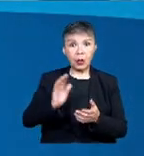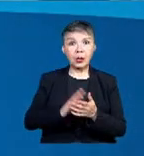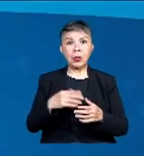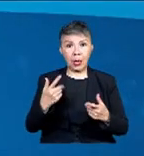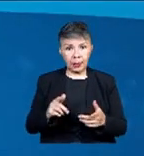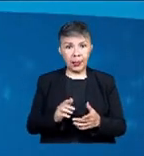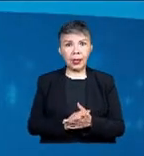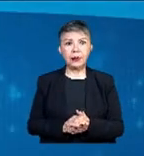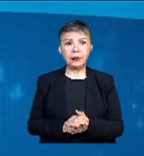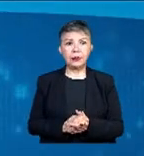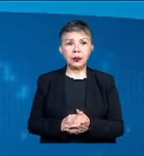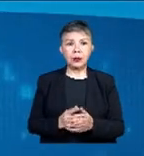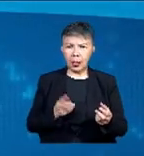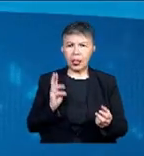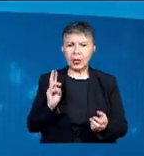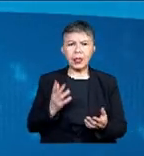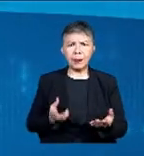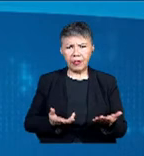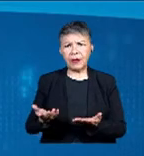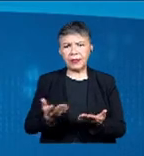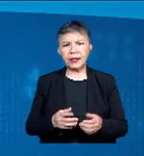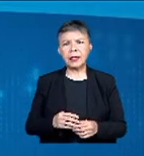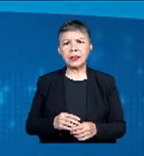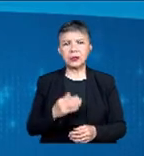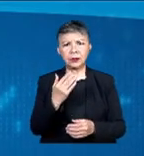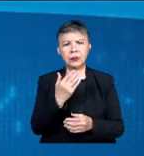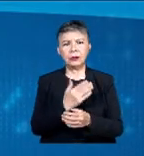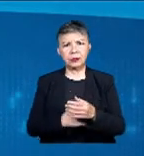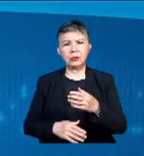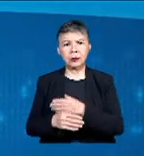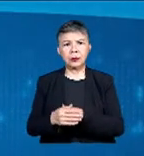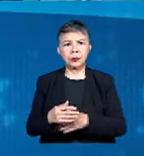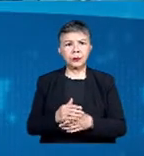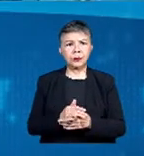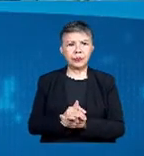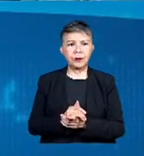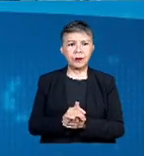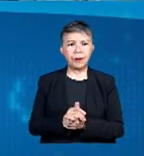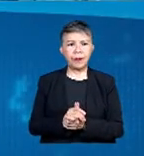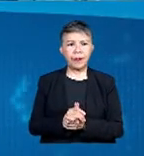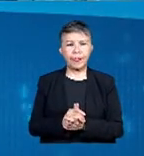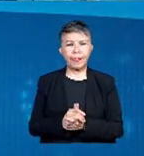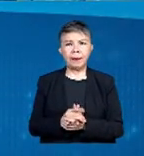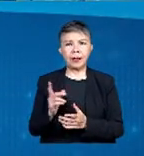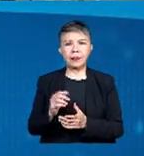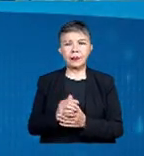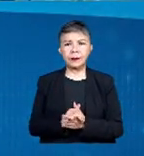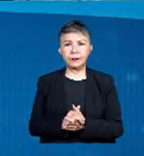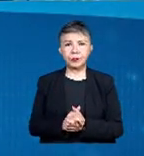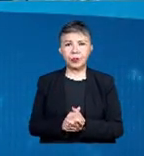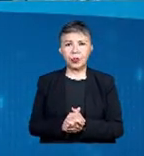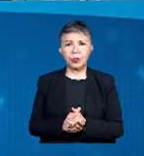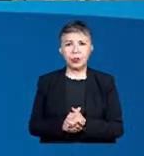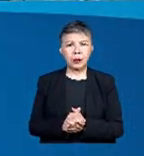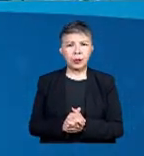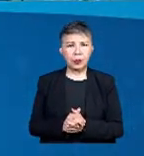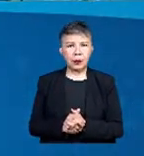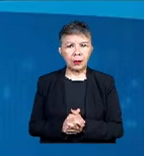dalam bidang pelayanan yang cepat, yang tepat, yang efisien, transparan dan akuntabel. Juga